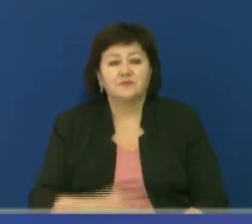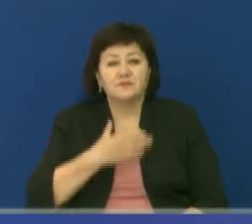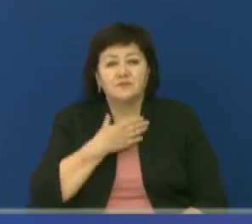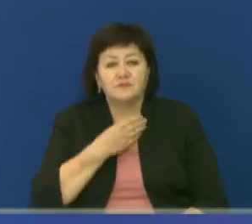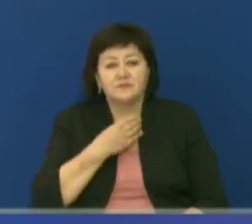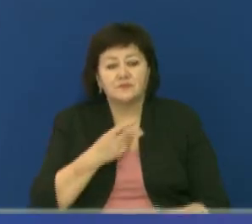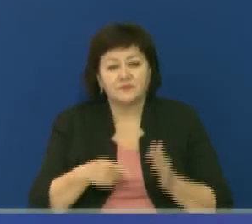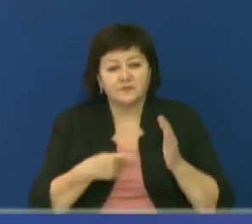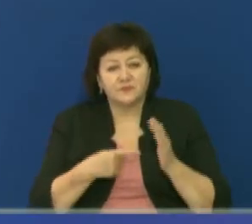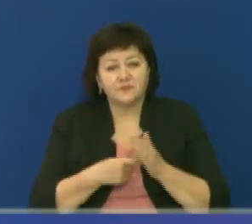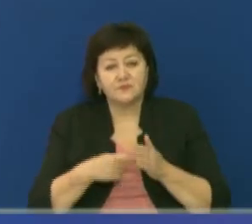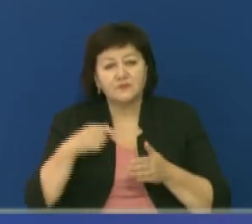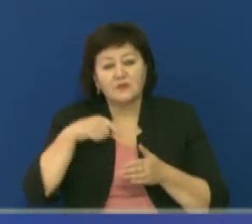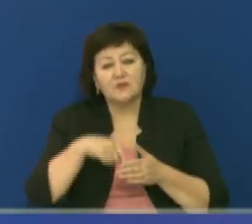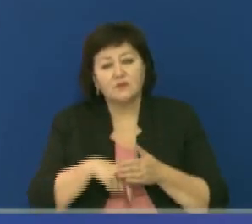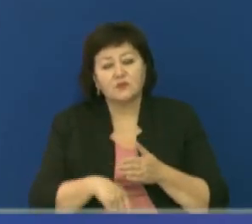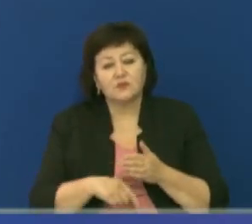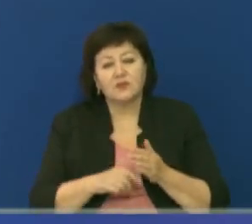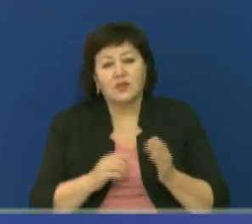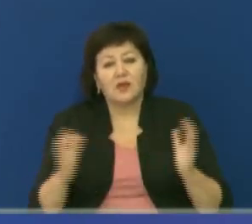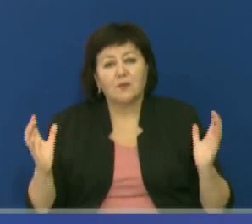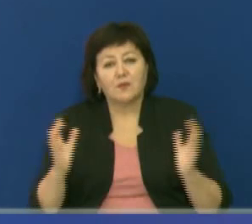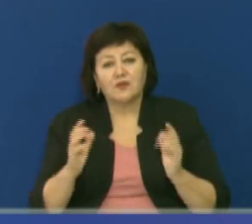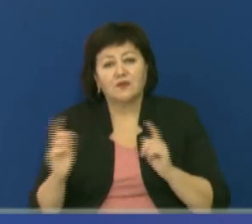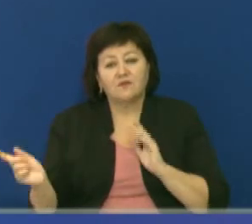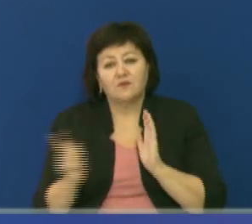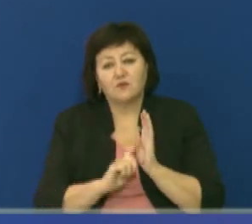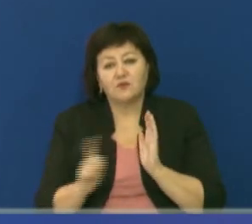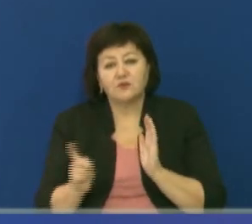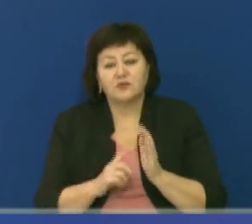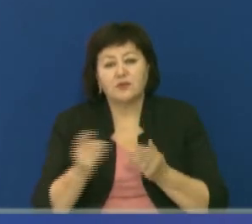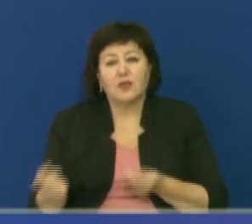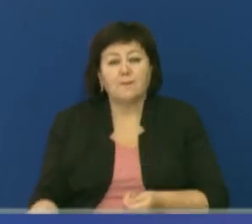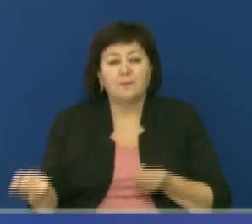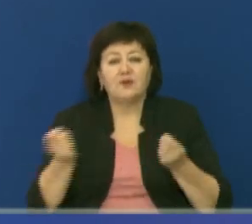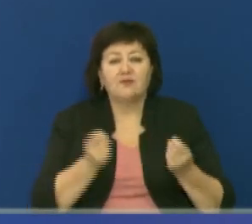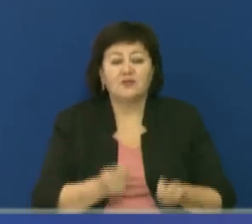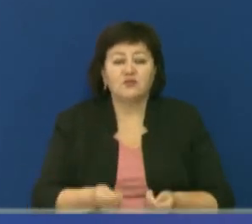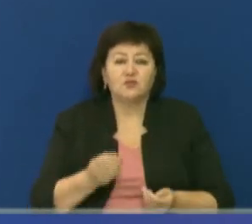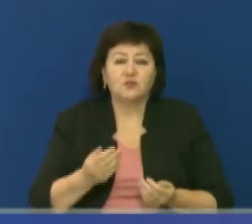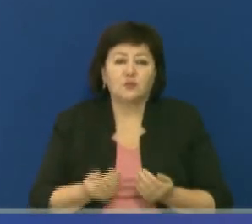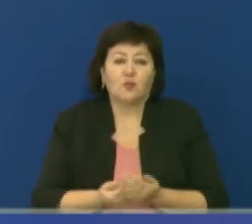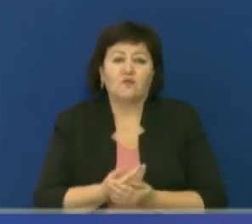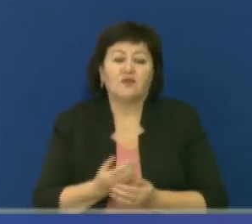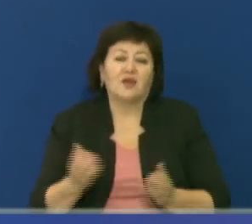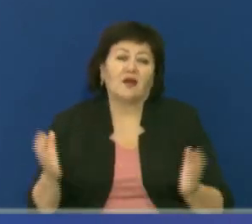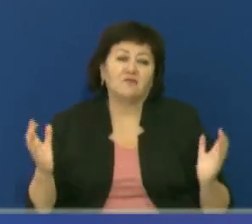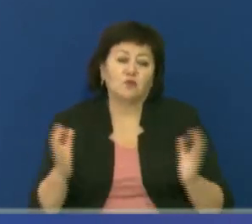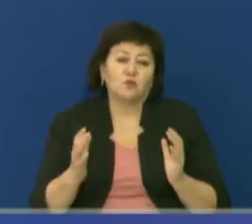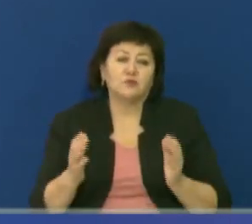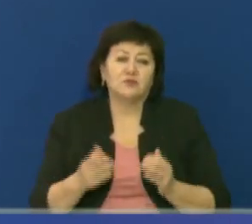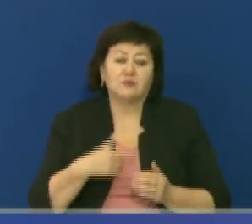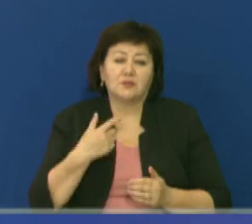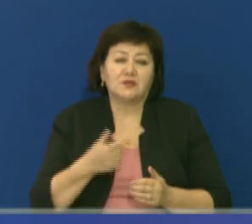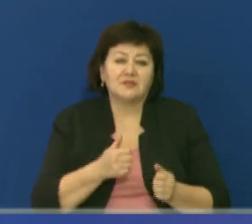Семей қаласының ішкі жолаушылар тасымалына қосымша автобустар тартылады. Бұл туралы қала әкімінің орынбасары Дмитрий Гариков мәлімдеді.